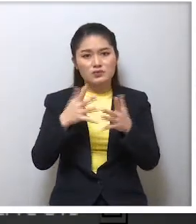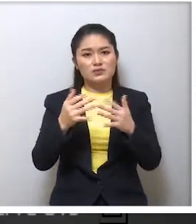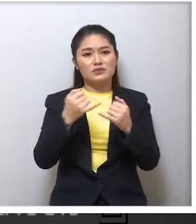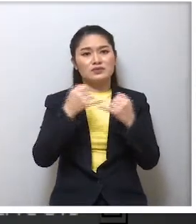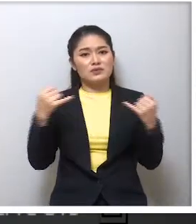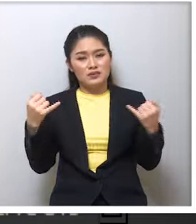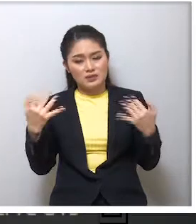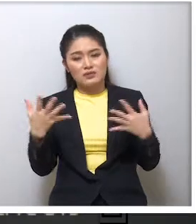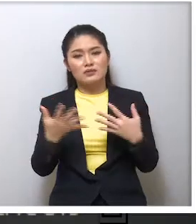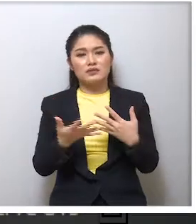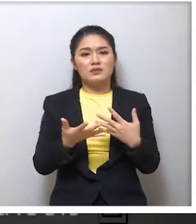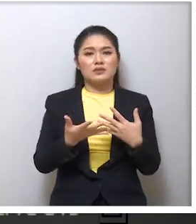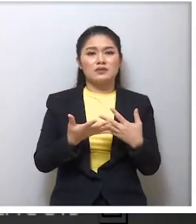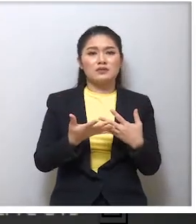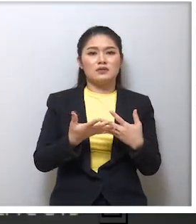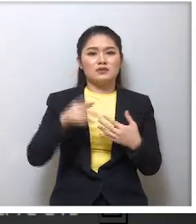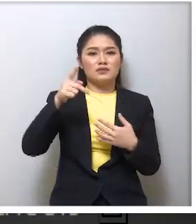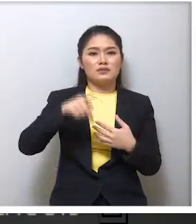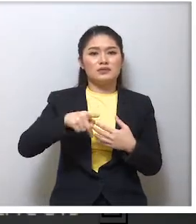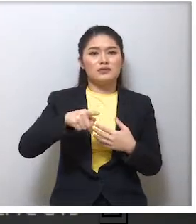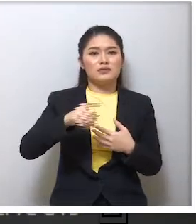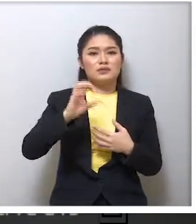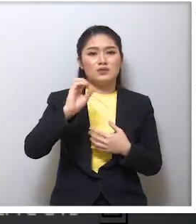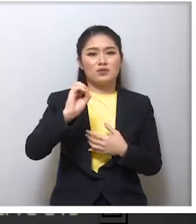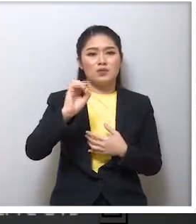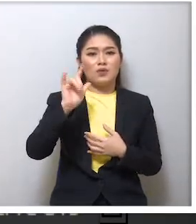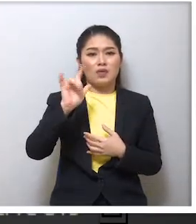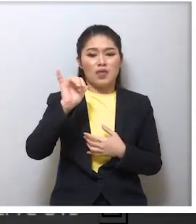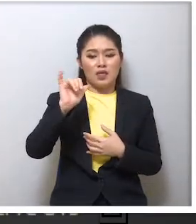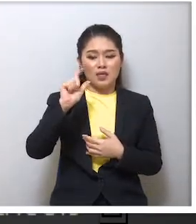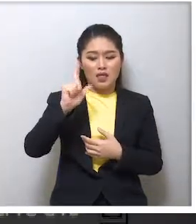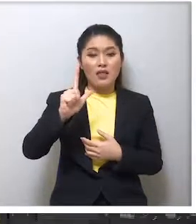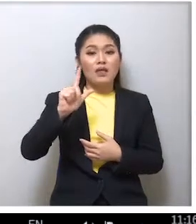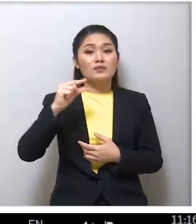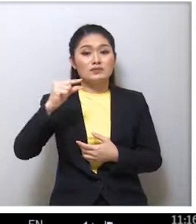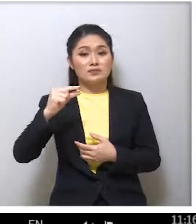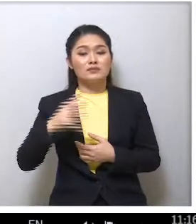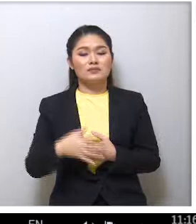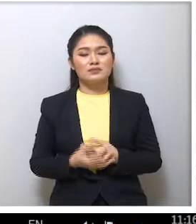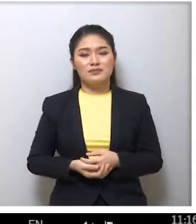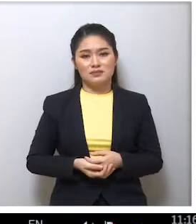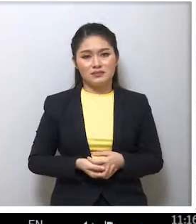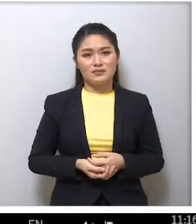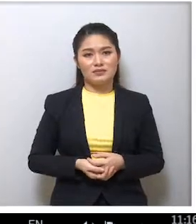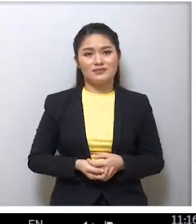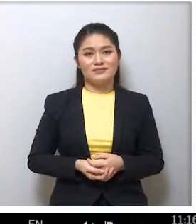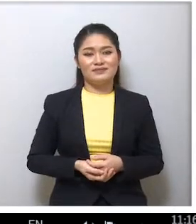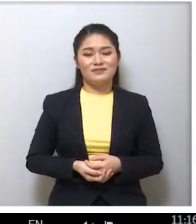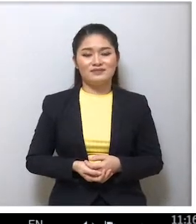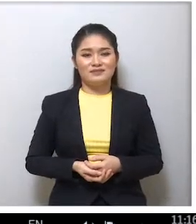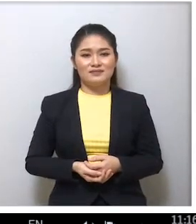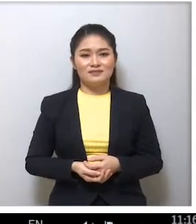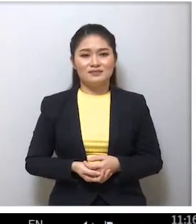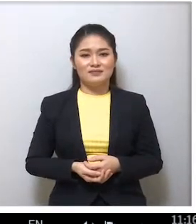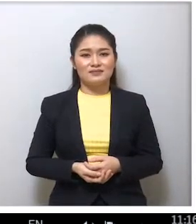เส้นแล้วก็ตัวโพลีกอนตัวนี้นะครับ